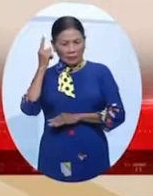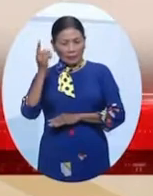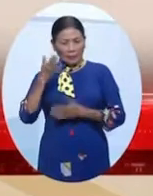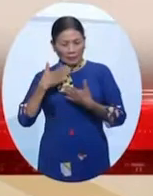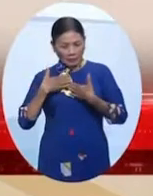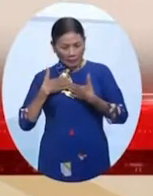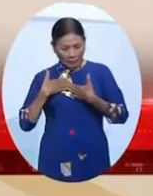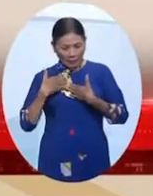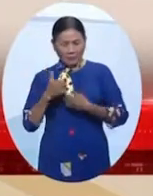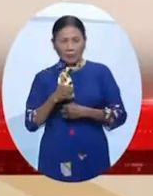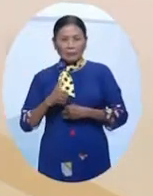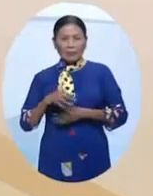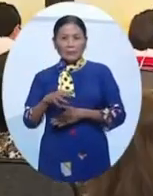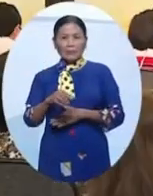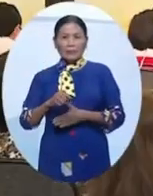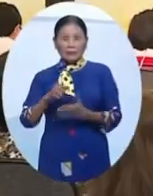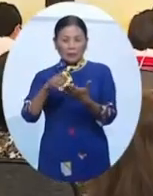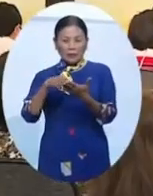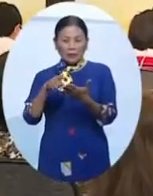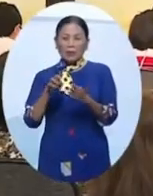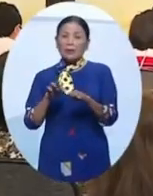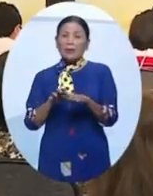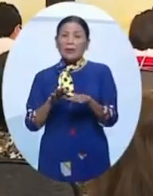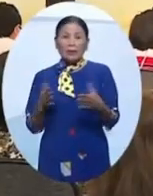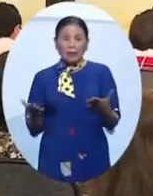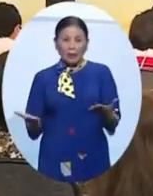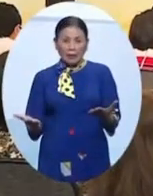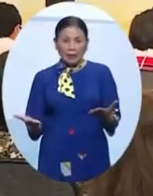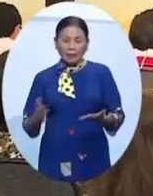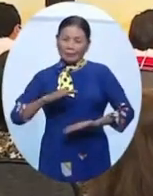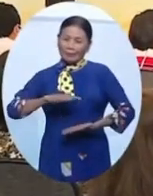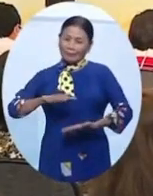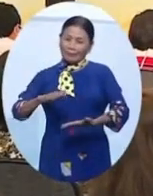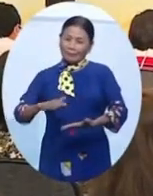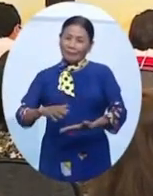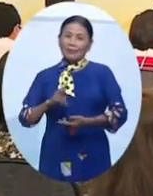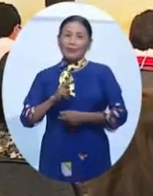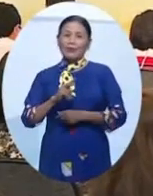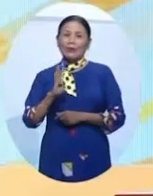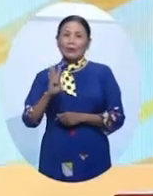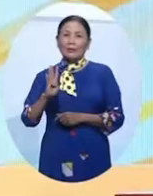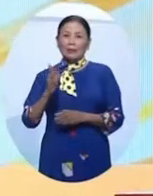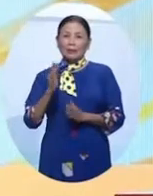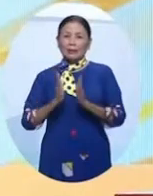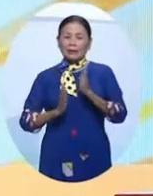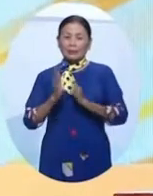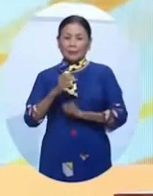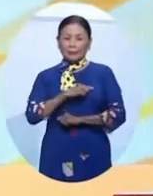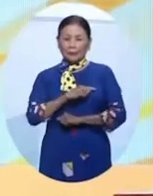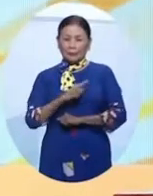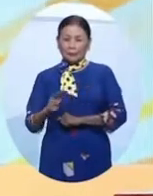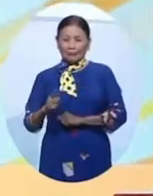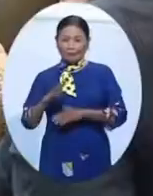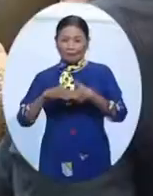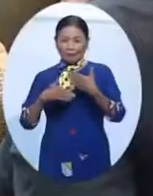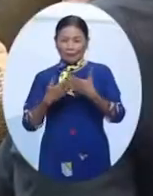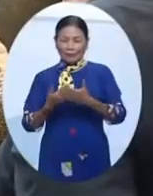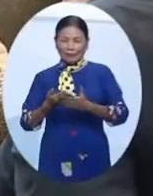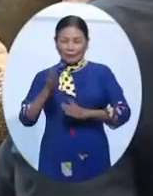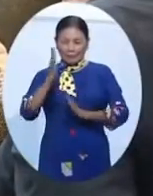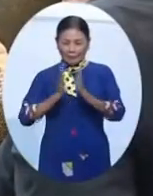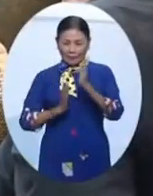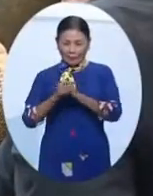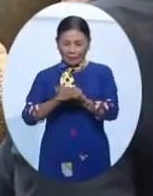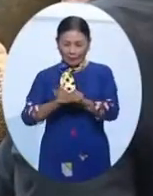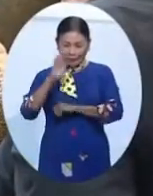dùng, chất lượng như thế nào. Giải thưởng do Ủy ban Nhân dân thành phố chỉ đạo nhằm xây dựng hình ảnh thành phố Hồ Chí Minh đầu tàu kinh tế, thị trường